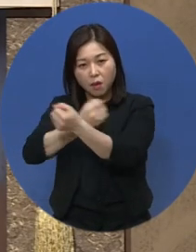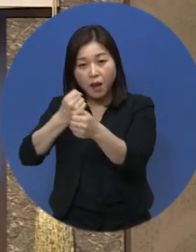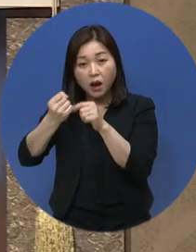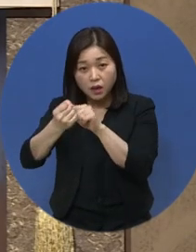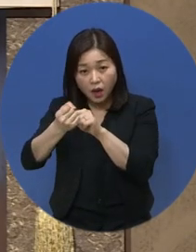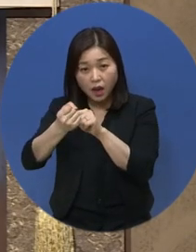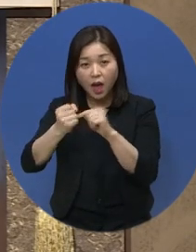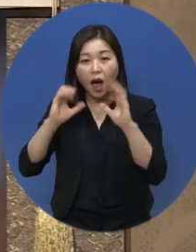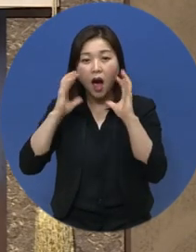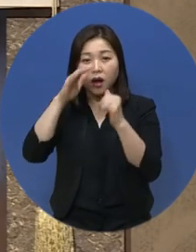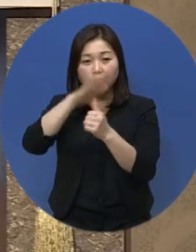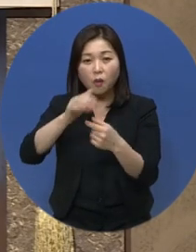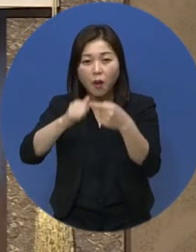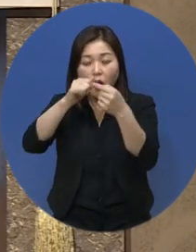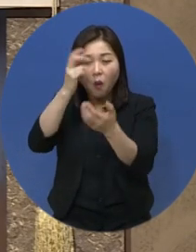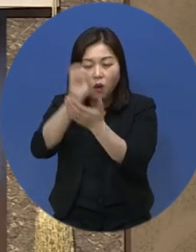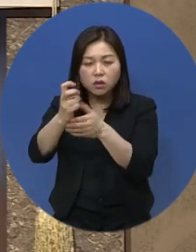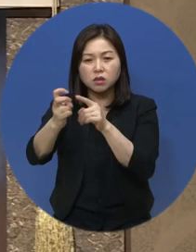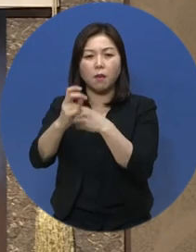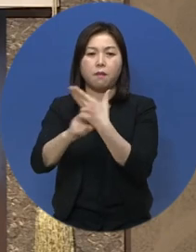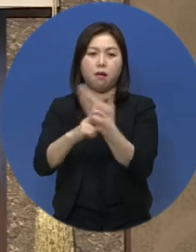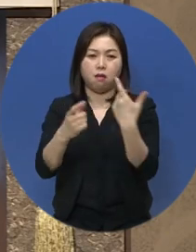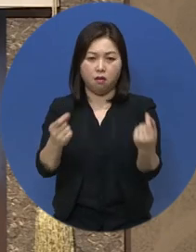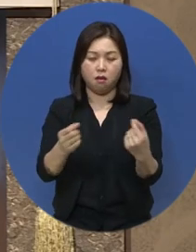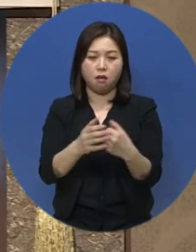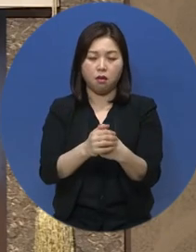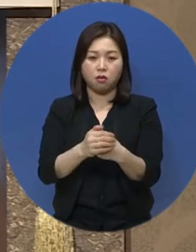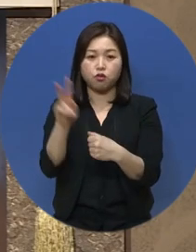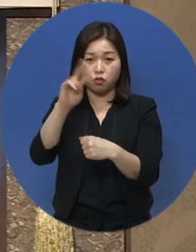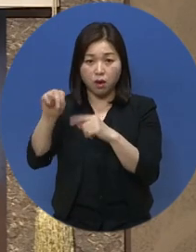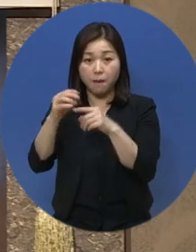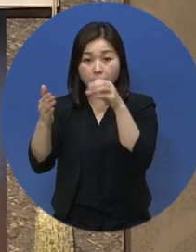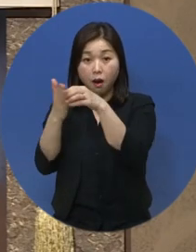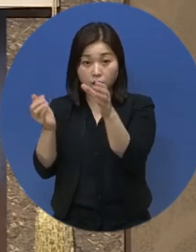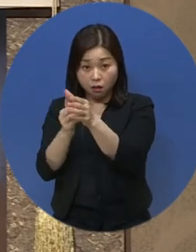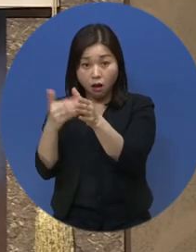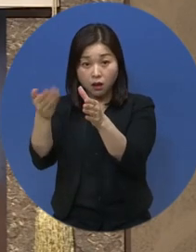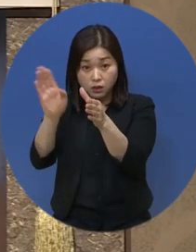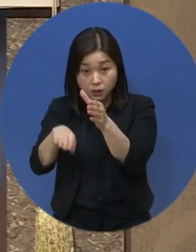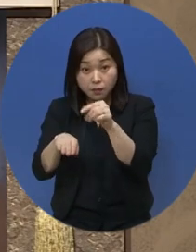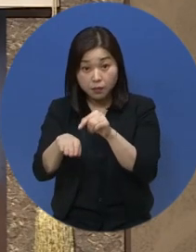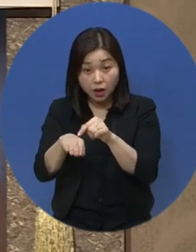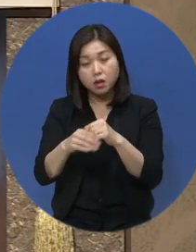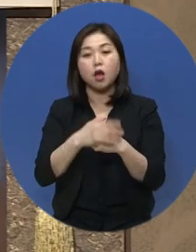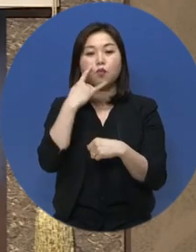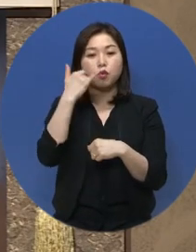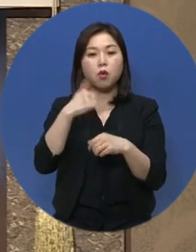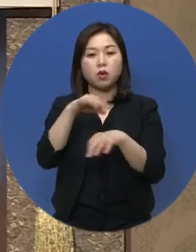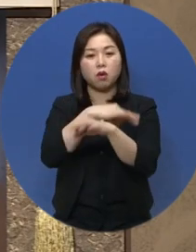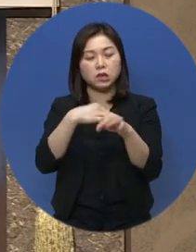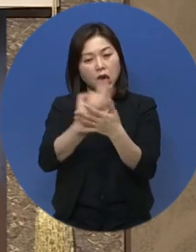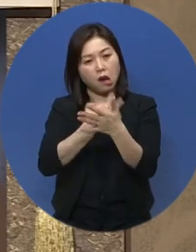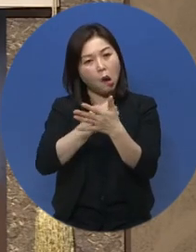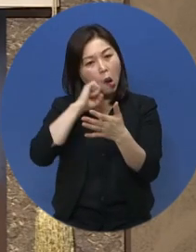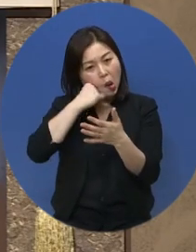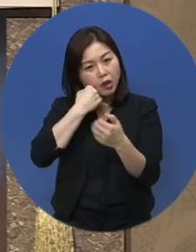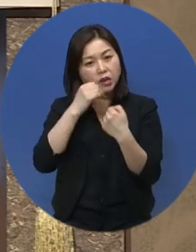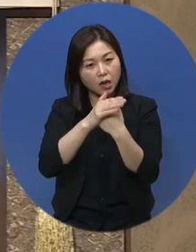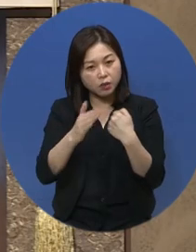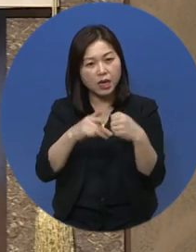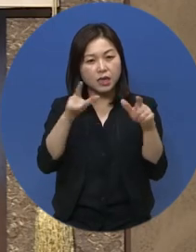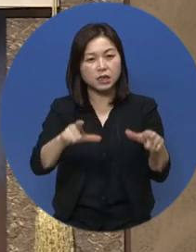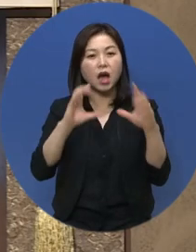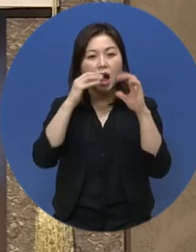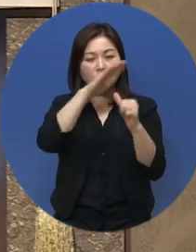되는 거예요. 네. 우리는 비중 국가이거든요. 그럼에도 불구하고 부모 경제 상황이 너는 어려우니까 지역 아동센터를 다니고 네. 너는